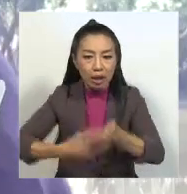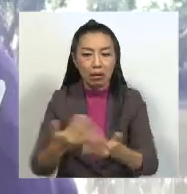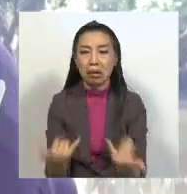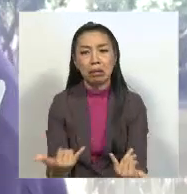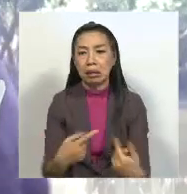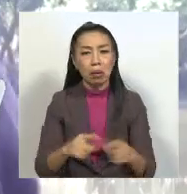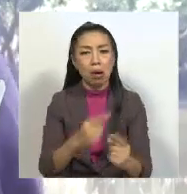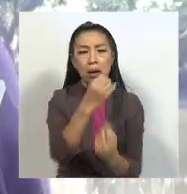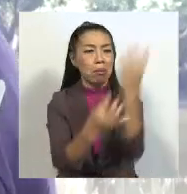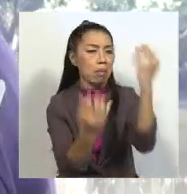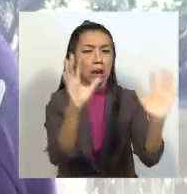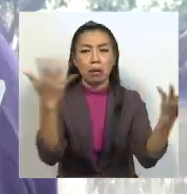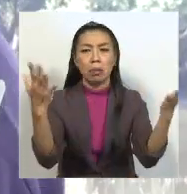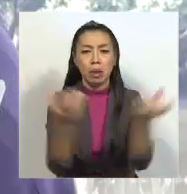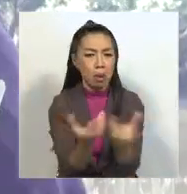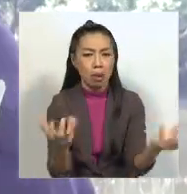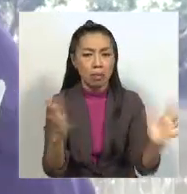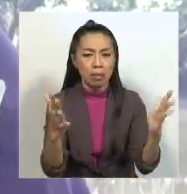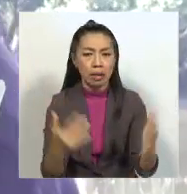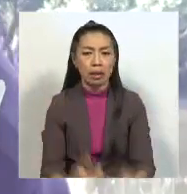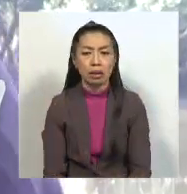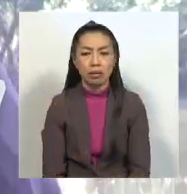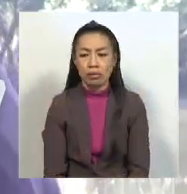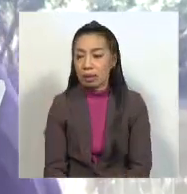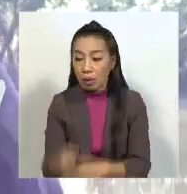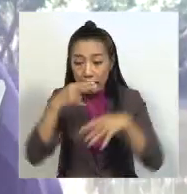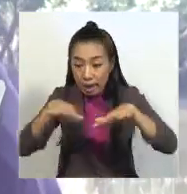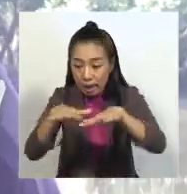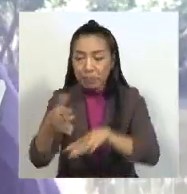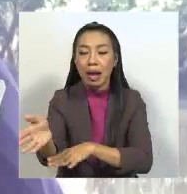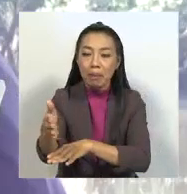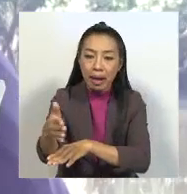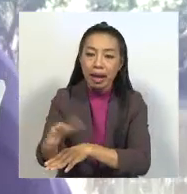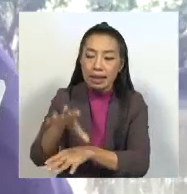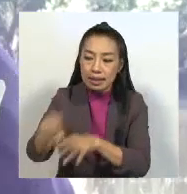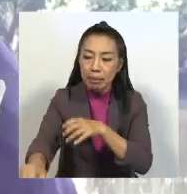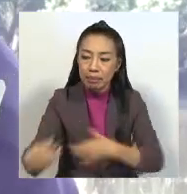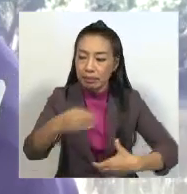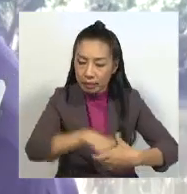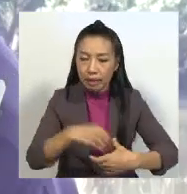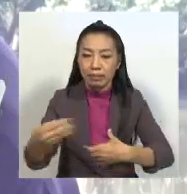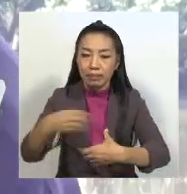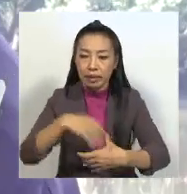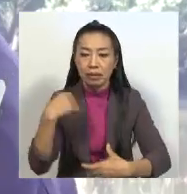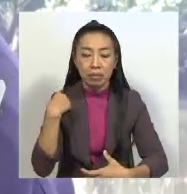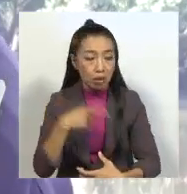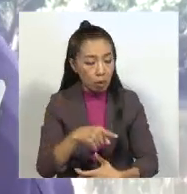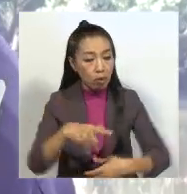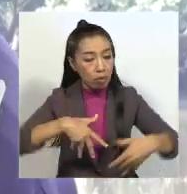มีมันจะใส่หม่องใส่ยังใส่หาปลาไปนะ อ๋อหาปลา ครับ อ๋ออย่างนี้พว